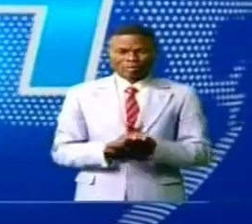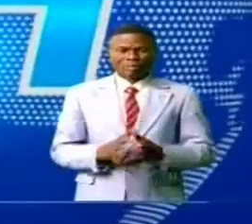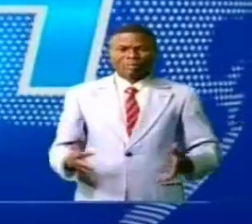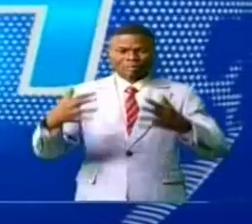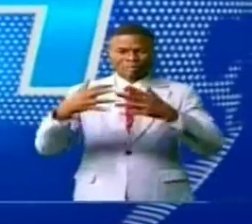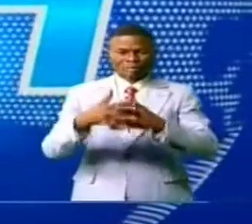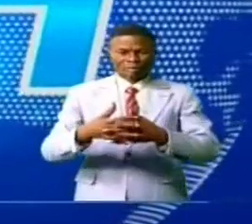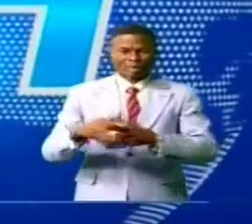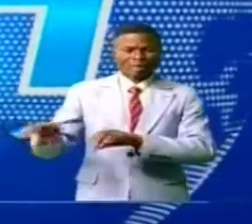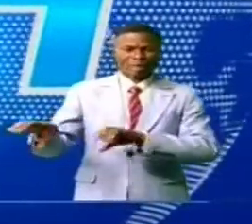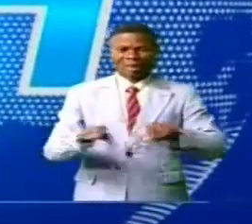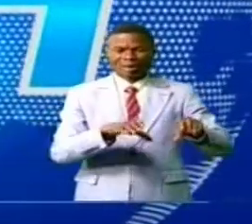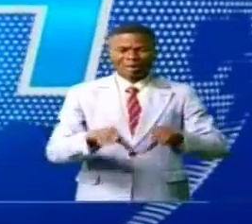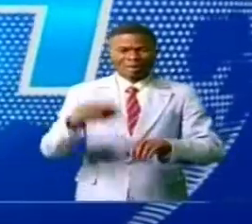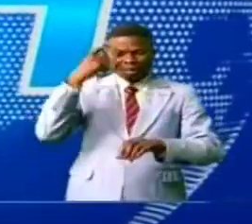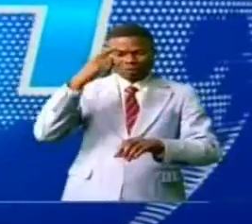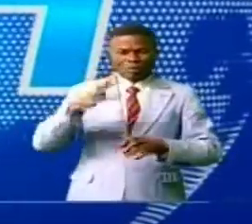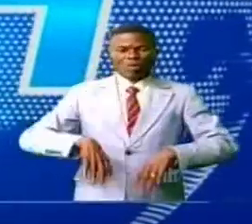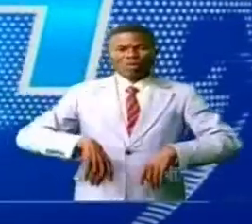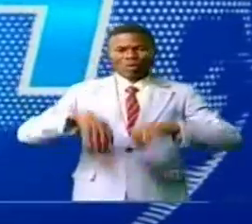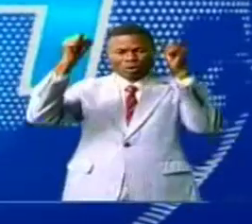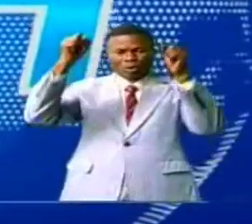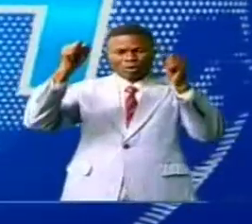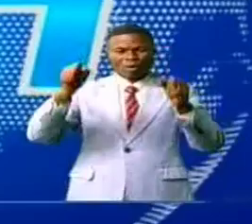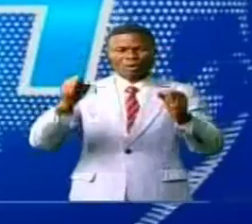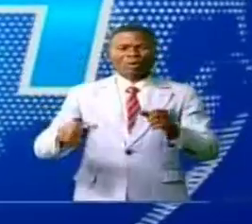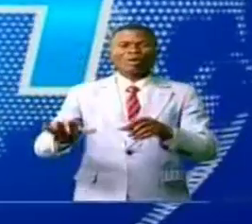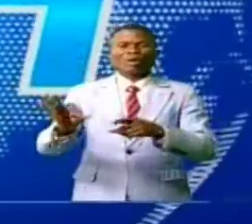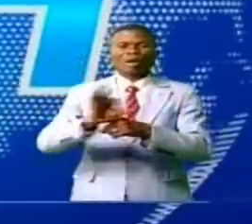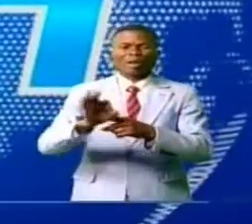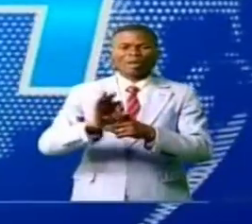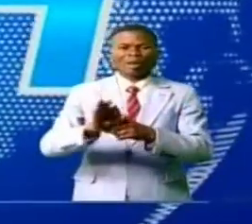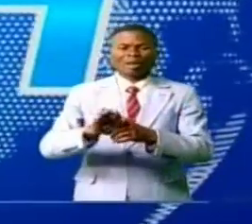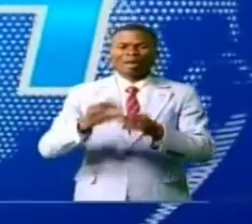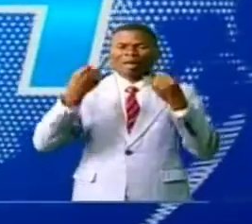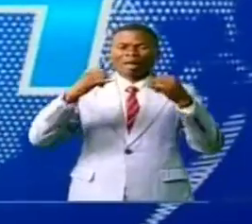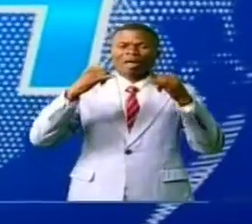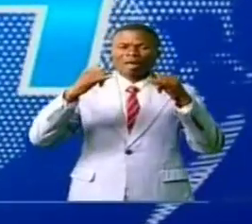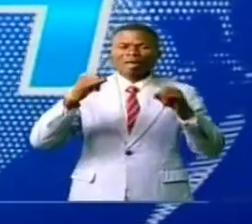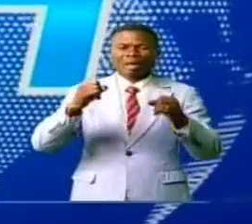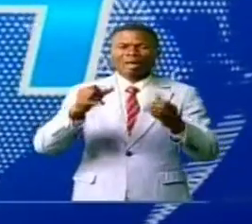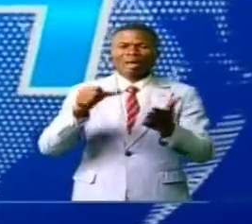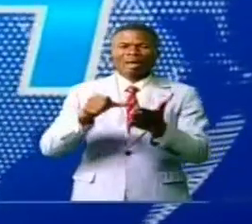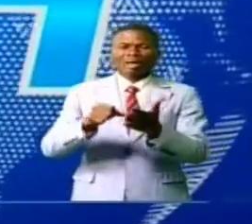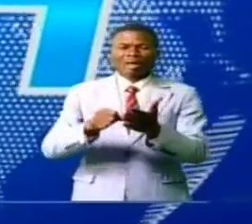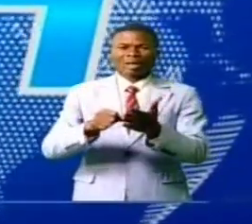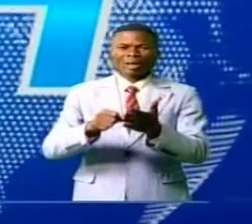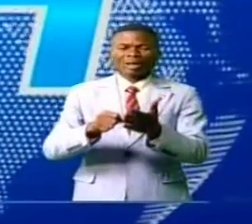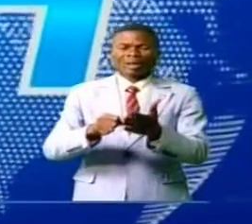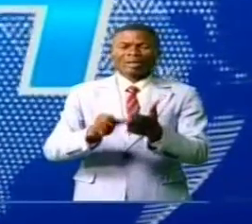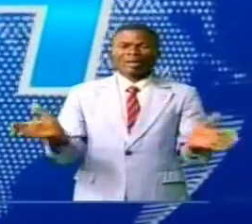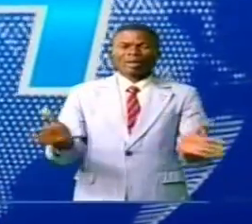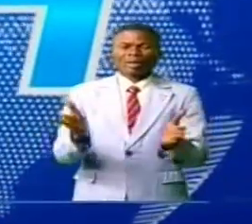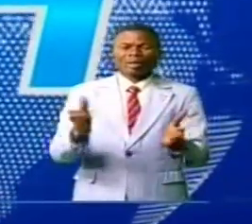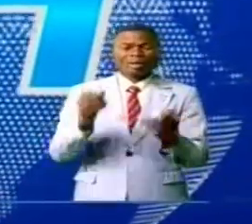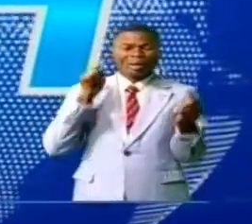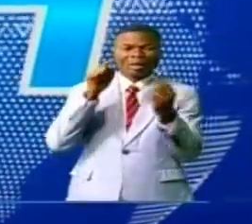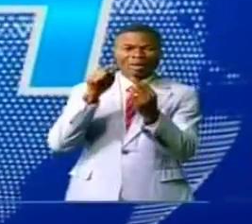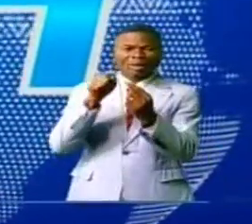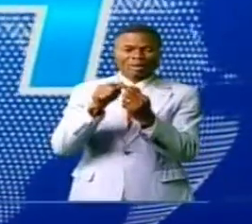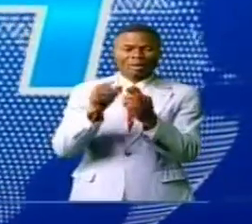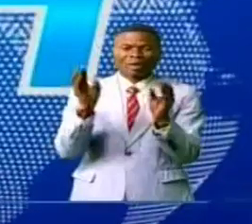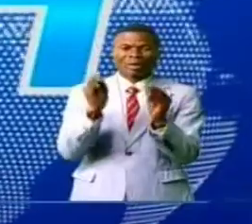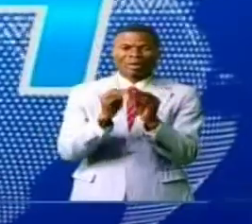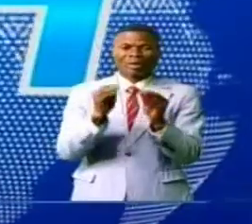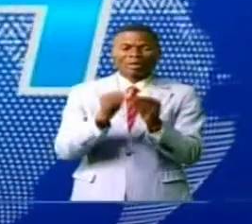harmoniser les actions pour la validation de l'atelier et l'actualisation de la note de cadrage. C'est le but de la